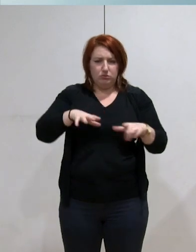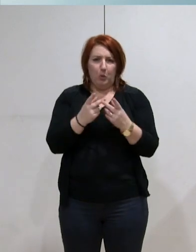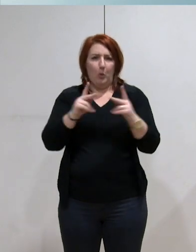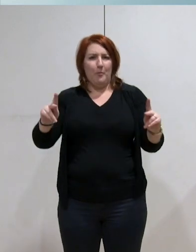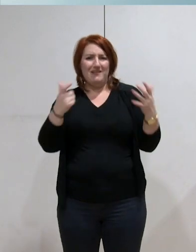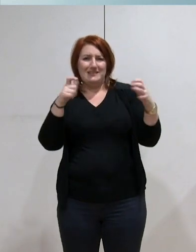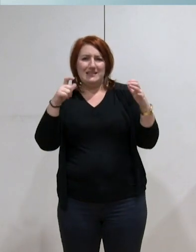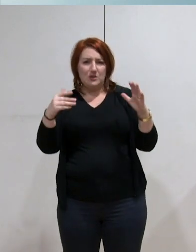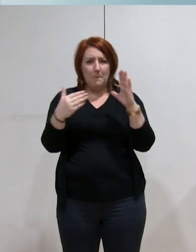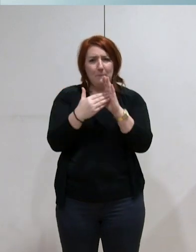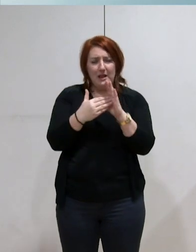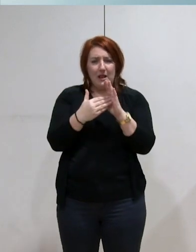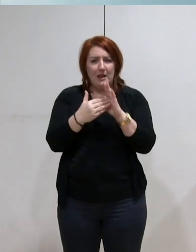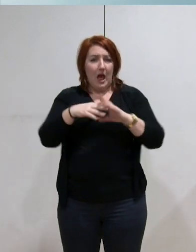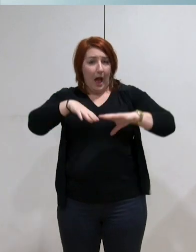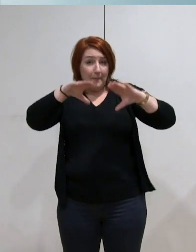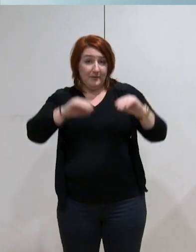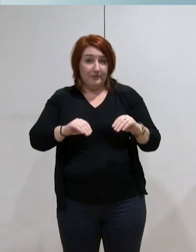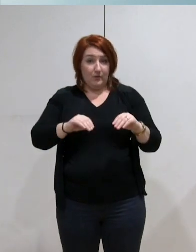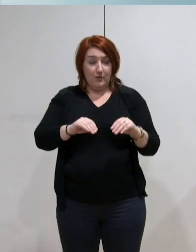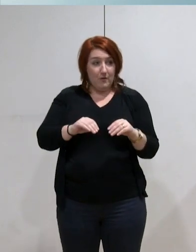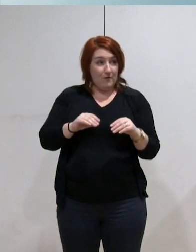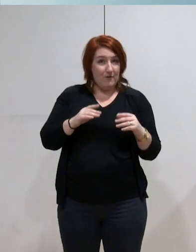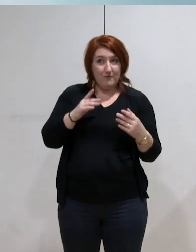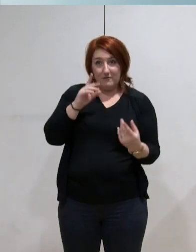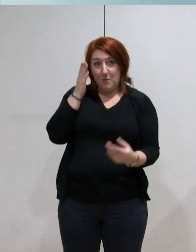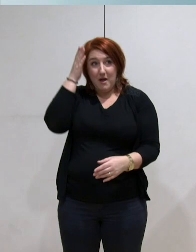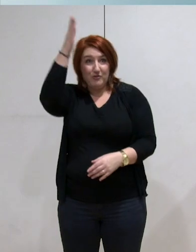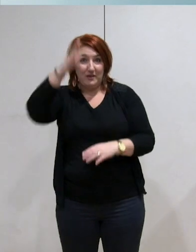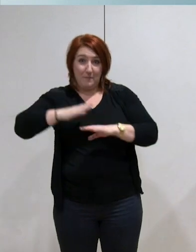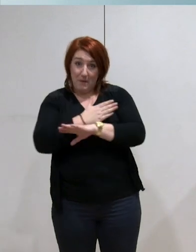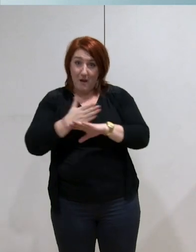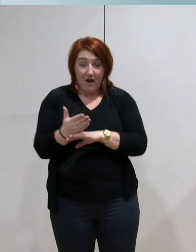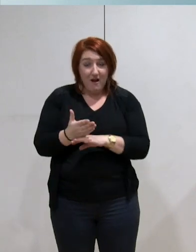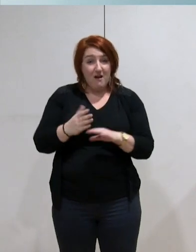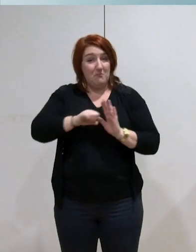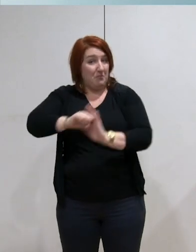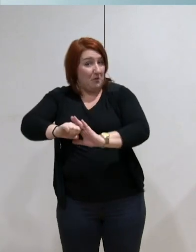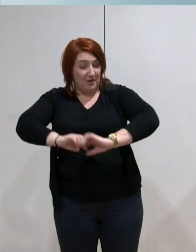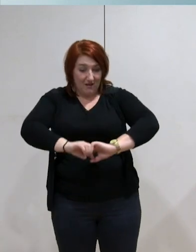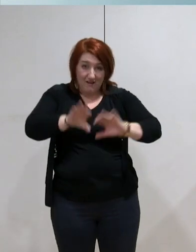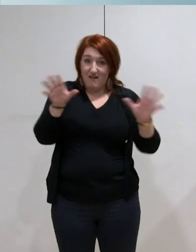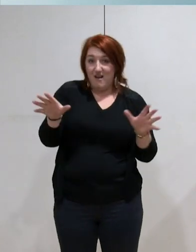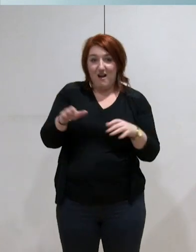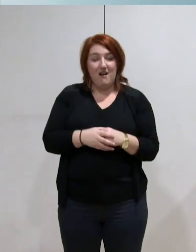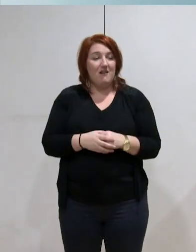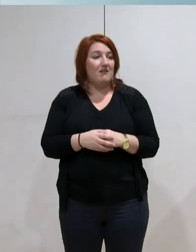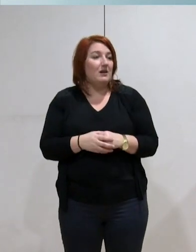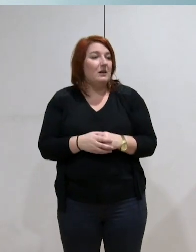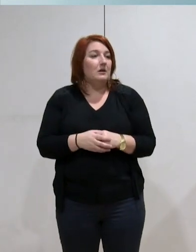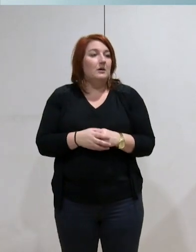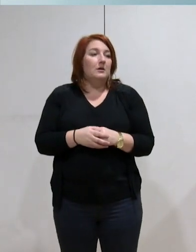qui affiche cette ambition là qui prépare l'avenir par ses priorités claires et que nous allons débattre euh à la